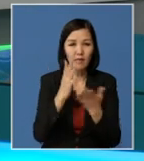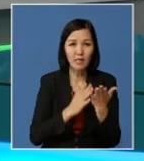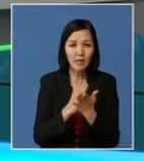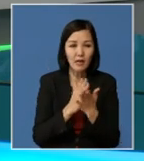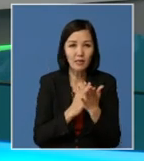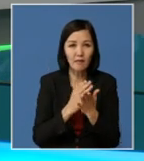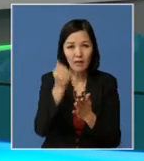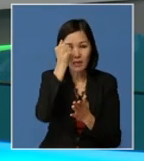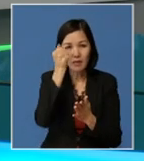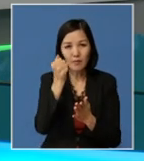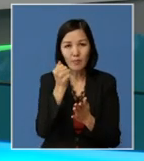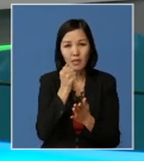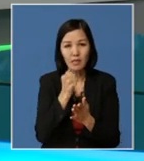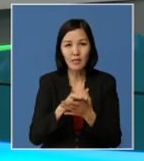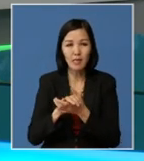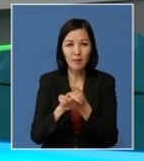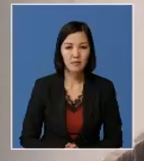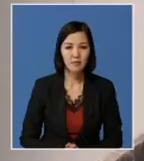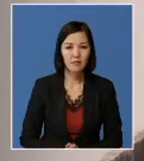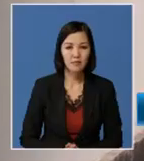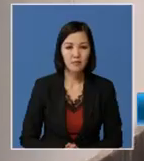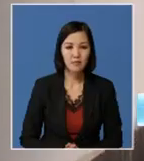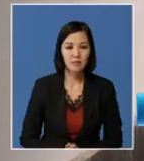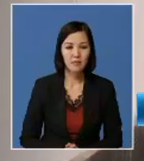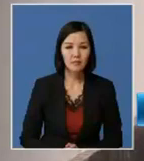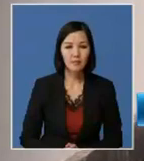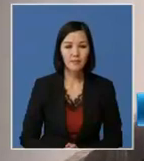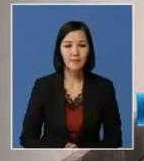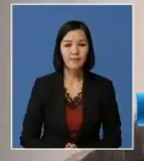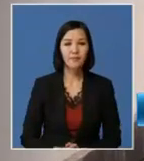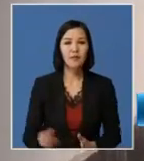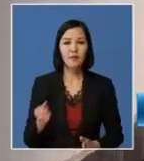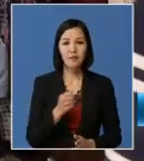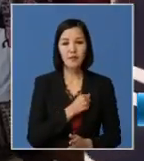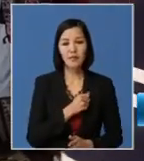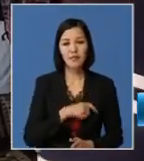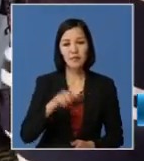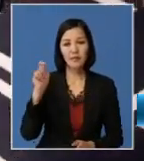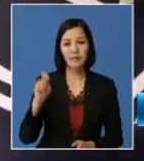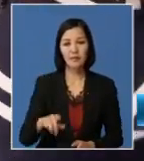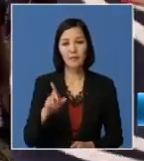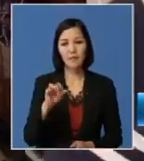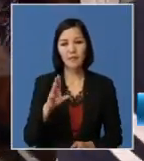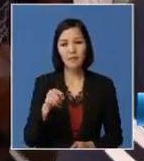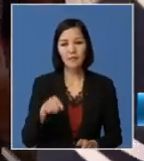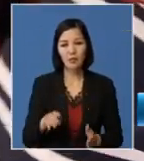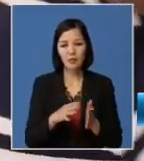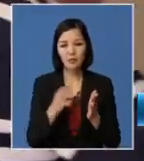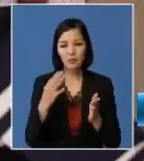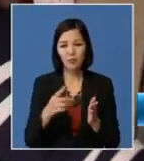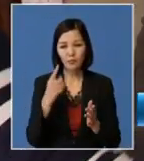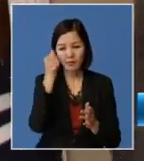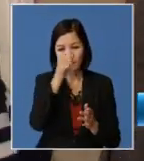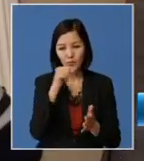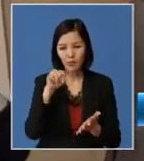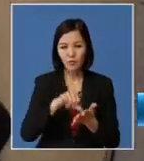их подвиг, за мир и спокойствие сегодня. В ряды Красной Армии Михаил Баранов был призван в 1941 году,